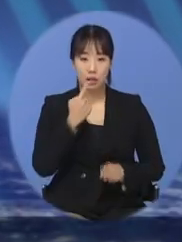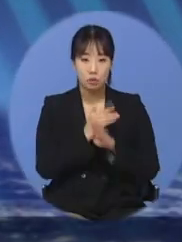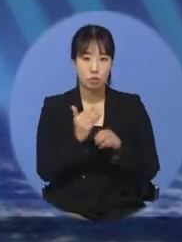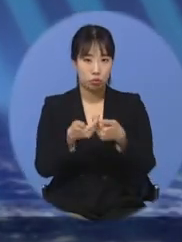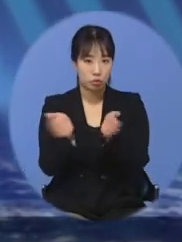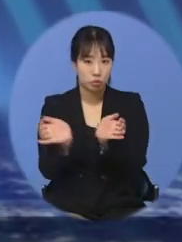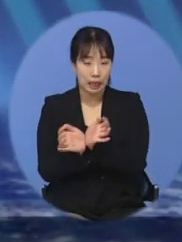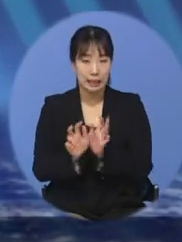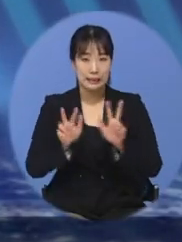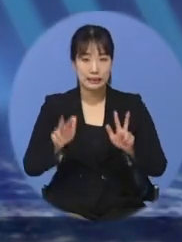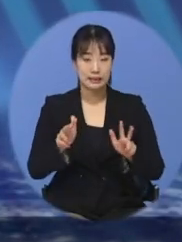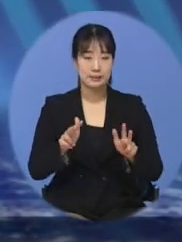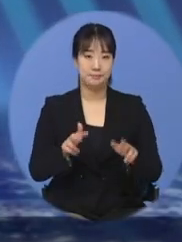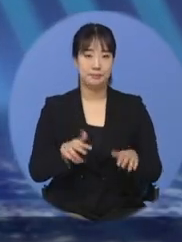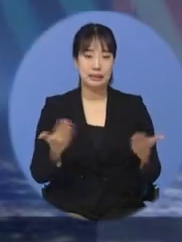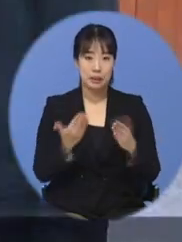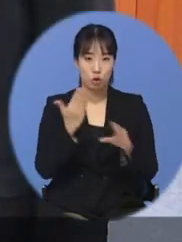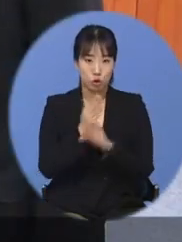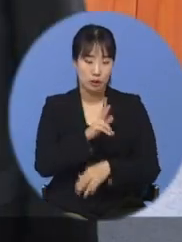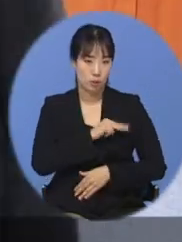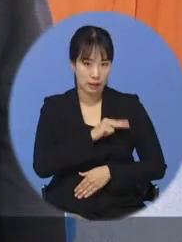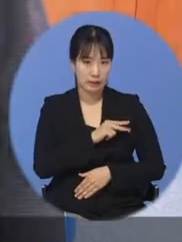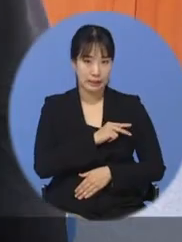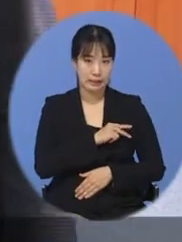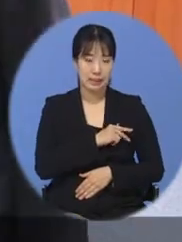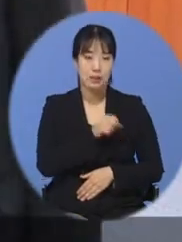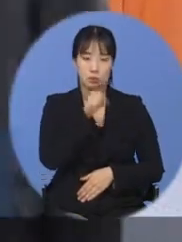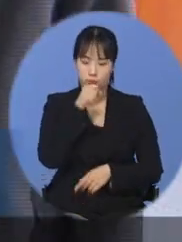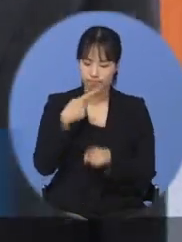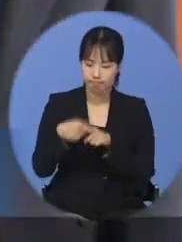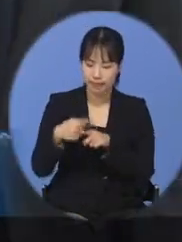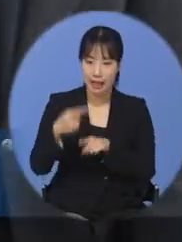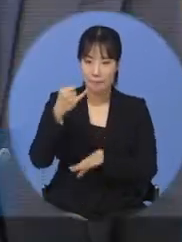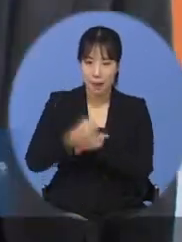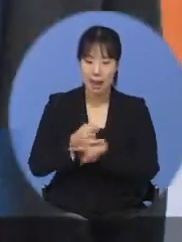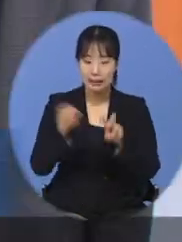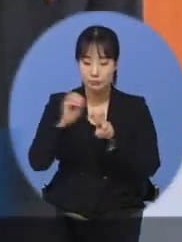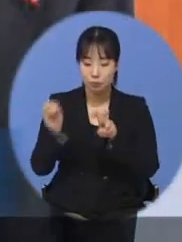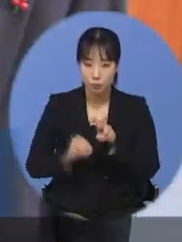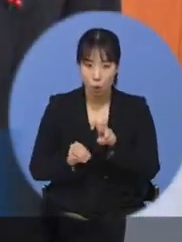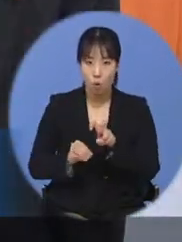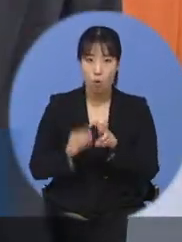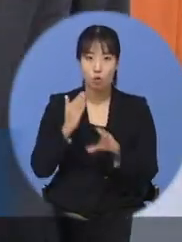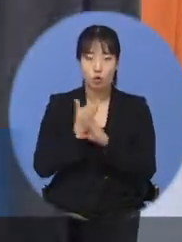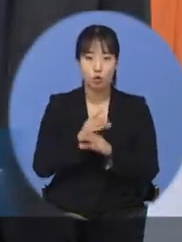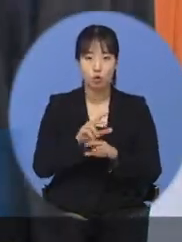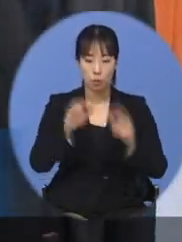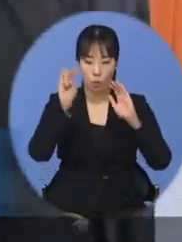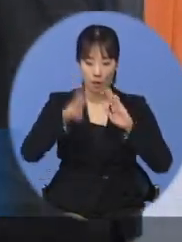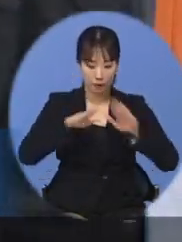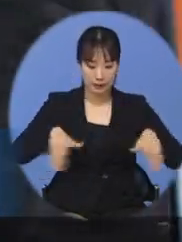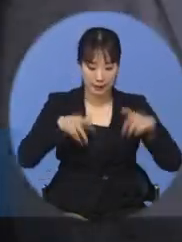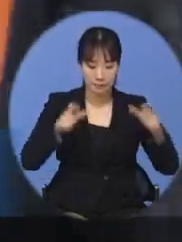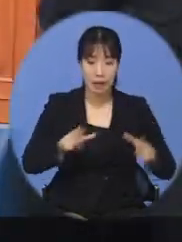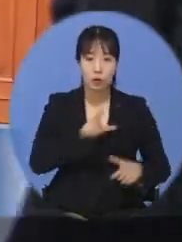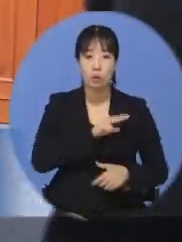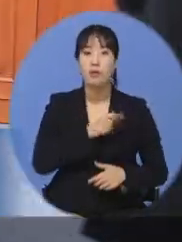더불어민주당의 현역 의원 평가 하위 20% 명단에 광주 전남 지역의 국회의원은 포함되지 않은 것으로